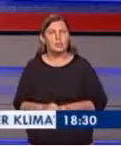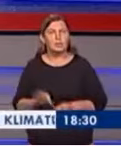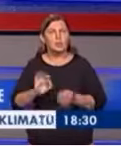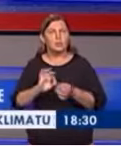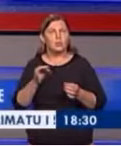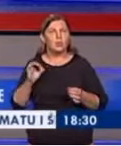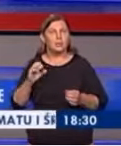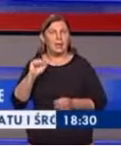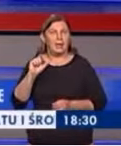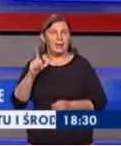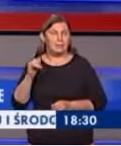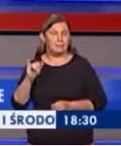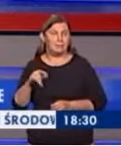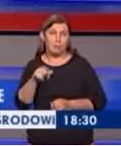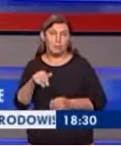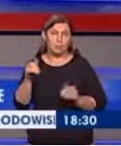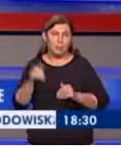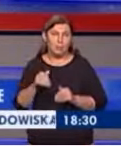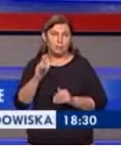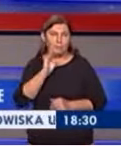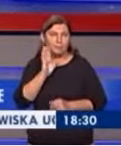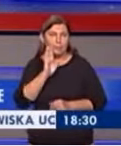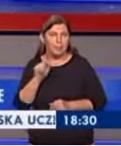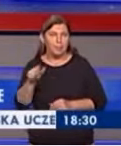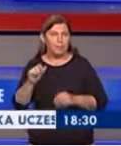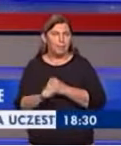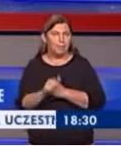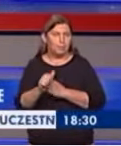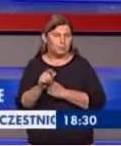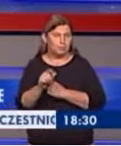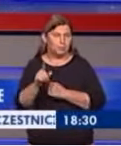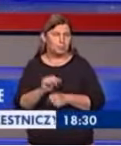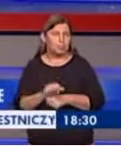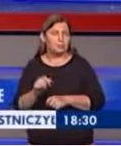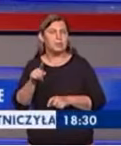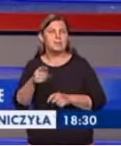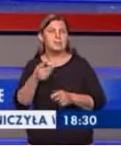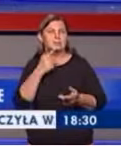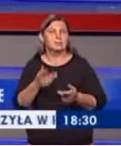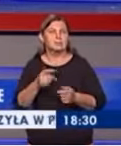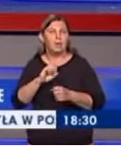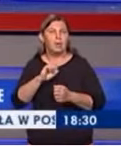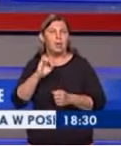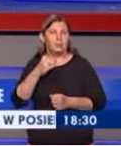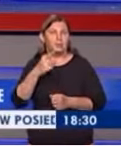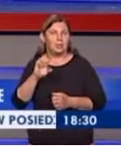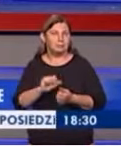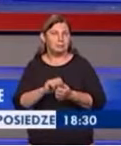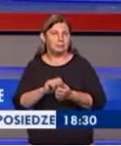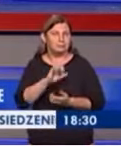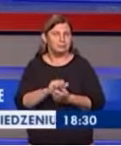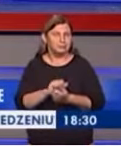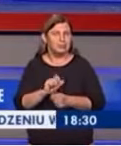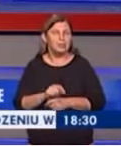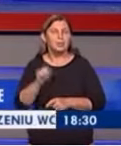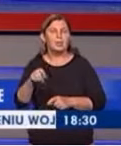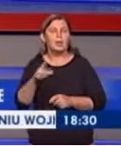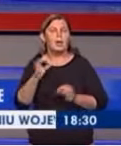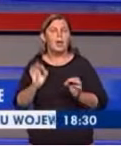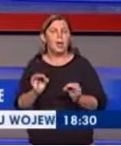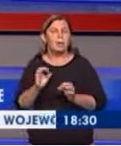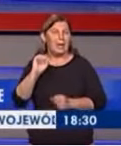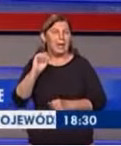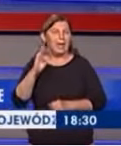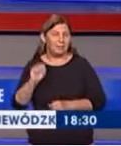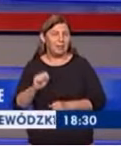Złote algi to możliwa przyczyna katastrofy ekologicznej w Odrze, mówiła dziś w Gryfinie Anna Moskwa, minister klimatu i środowiska. Obecność